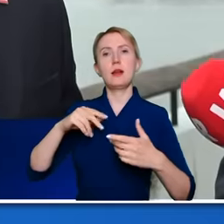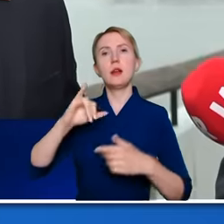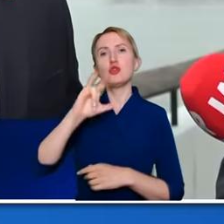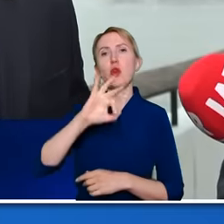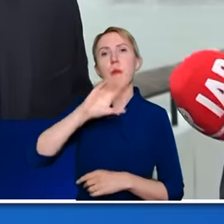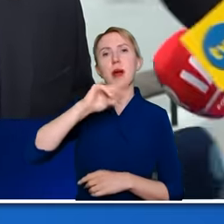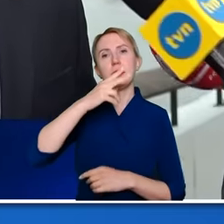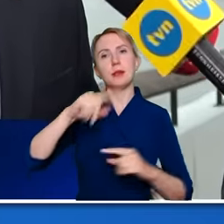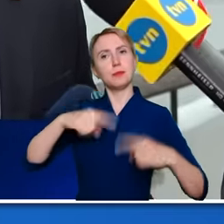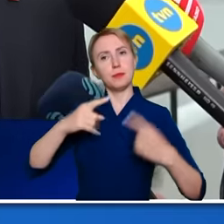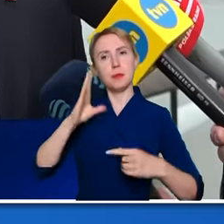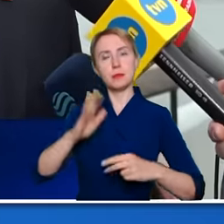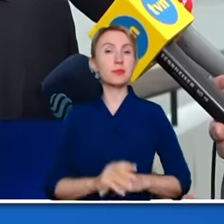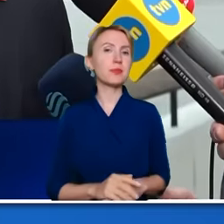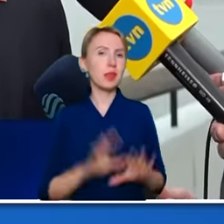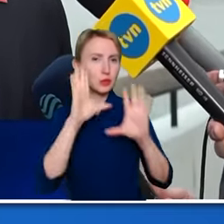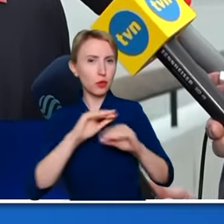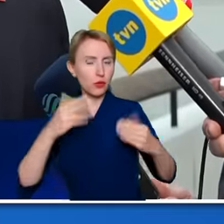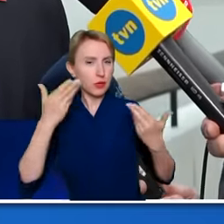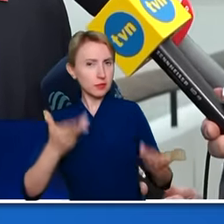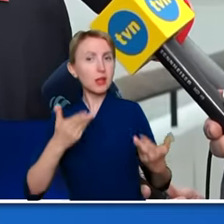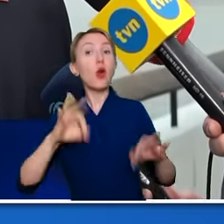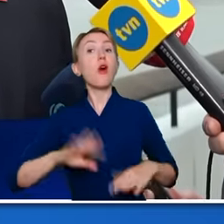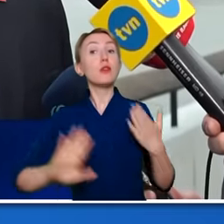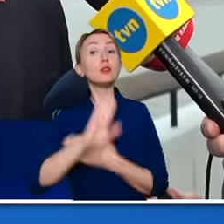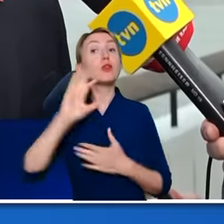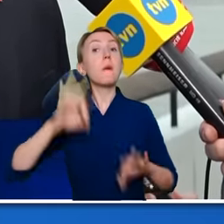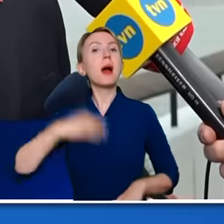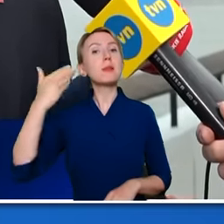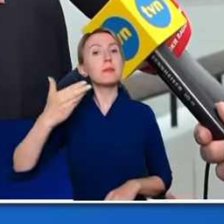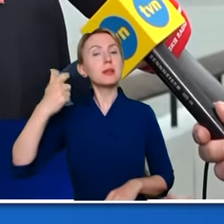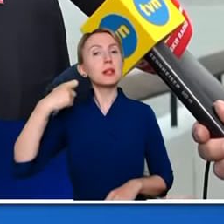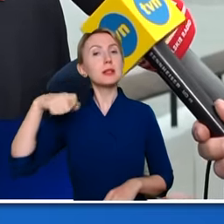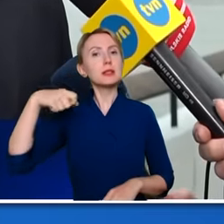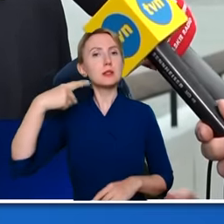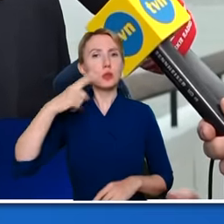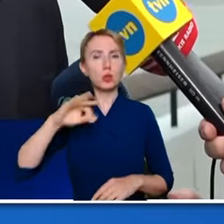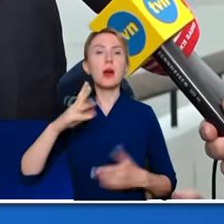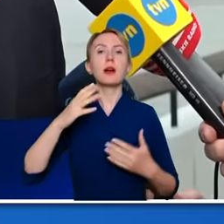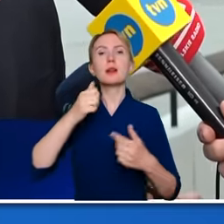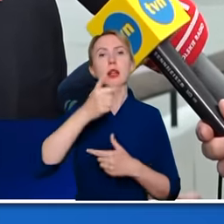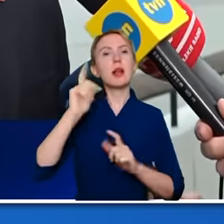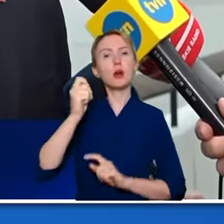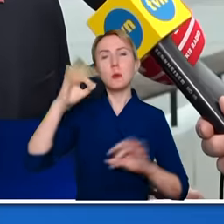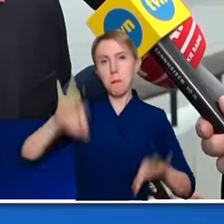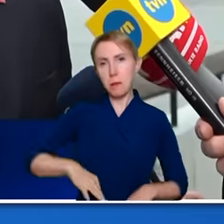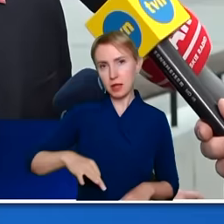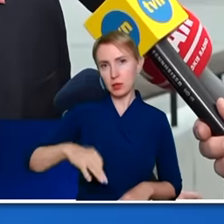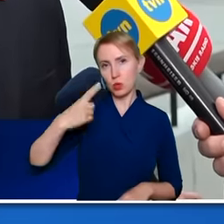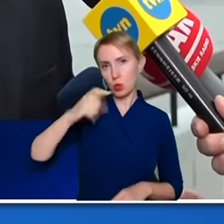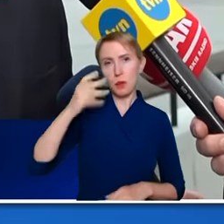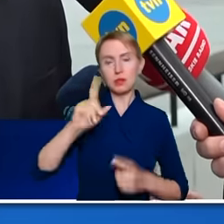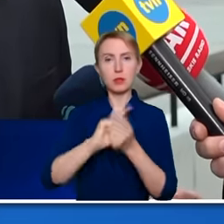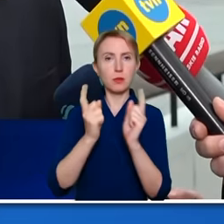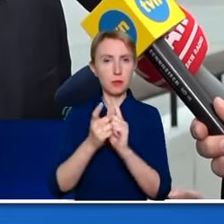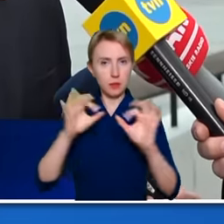panowie się spotykają? Szanowni Państwo, to wystąpienie pana prezydenta Andrzeja Dudy. Dzisiaj w perspektywie kilku godzin pan prezydent Andrzej Duda spotka się z